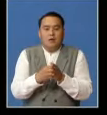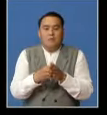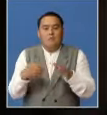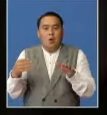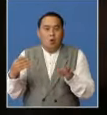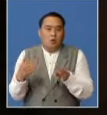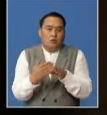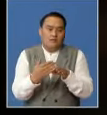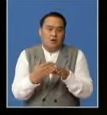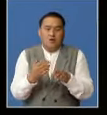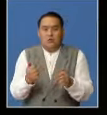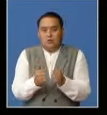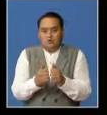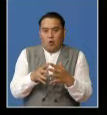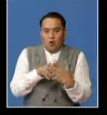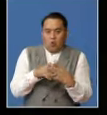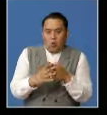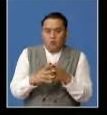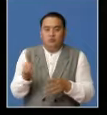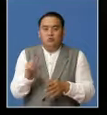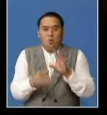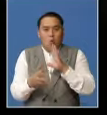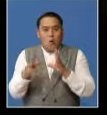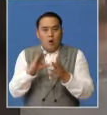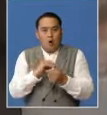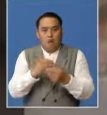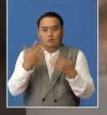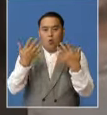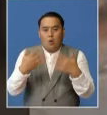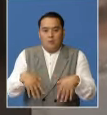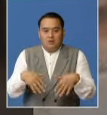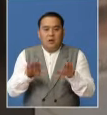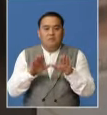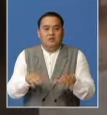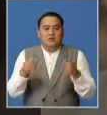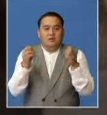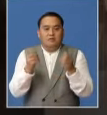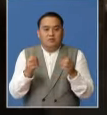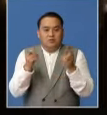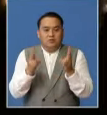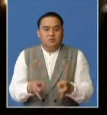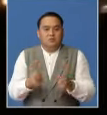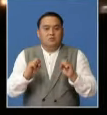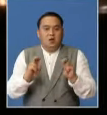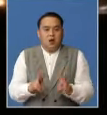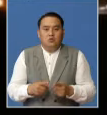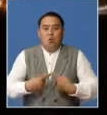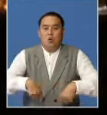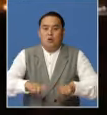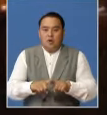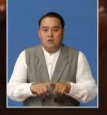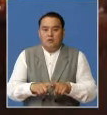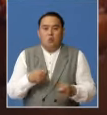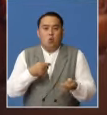путепровода около села Пограничник, вследствие чего крайняя балка обрушилась. На место аварии выехали специалисты компетентных органов